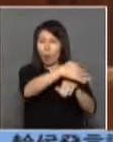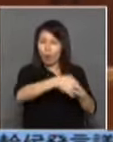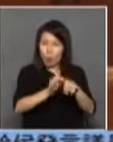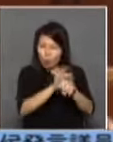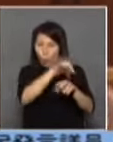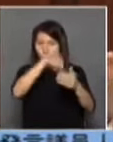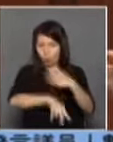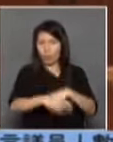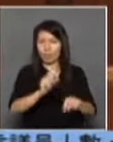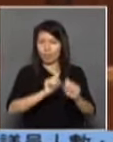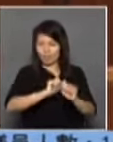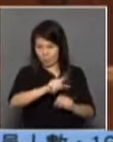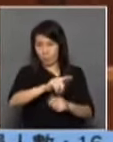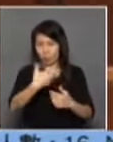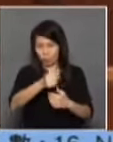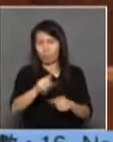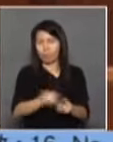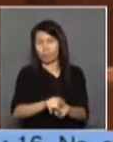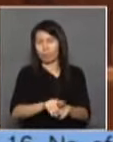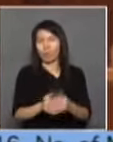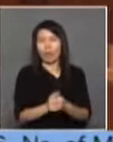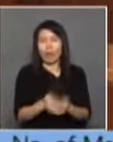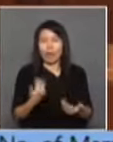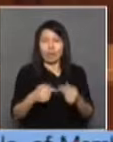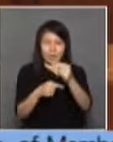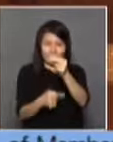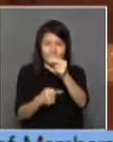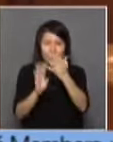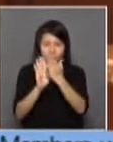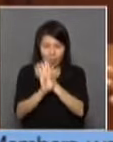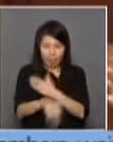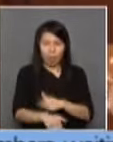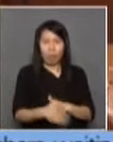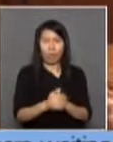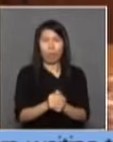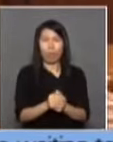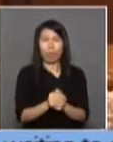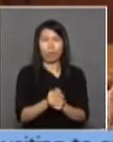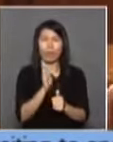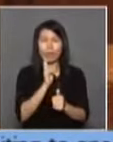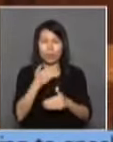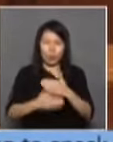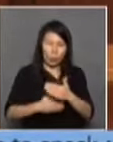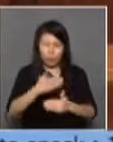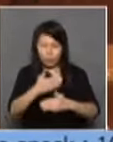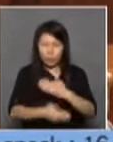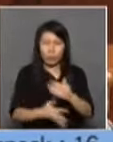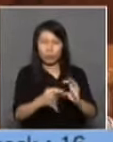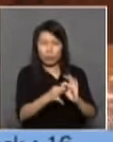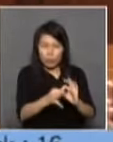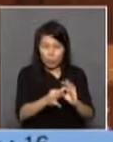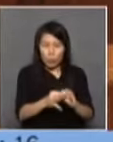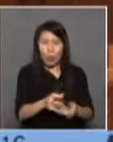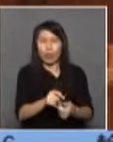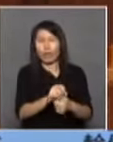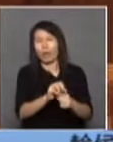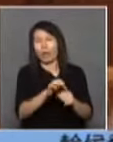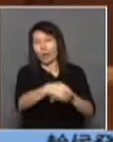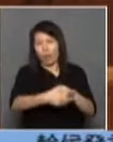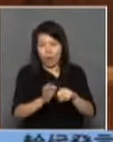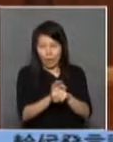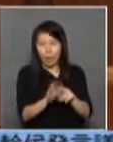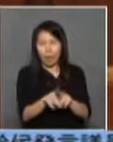權。而香港回歸祖國呢個過程咧，唔係好似有啲聯邦制嘅國家，就係嗰啲邦